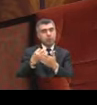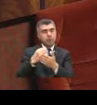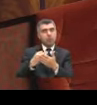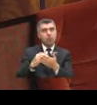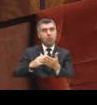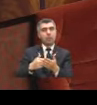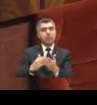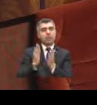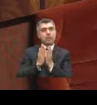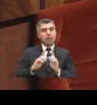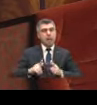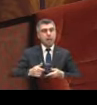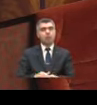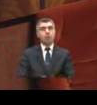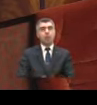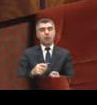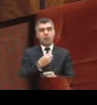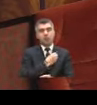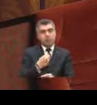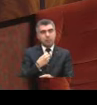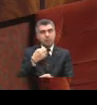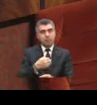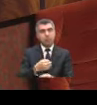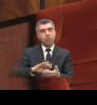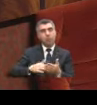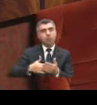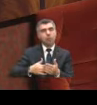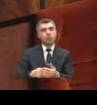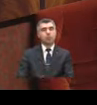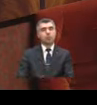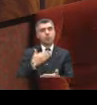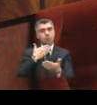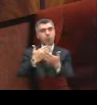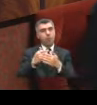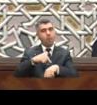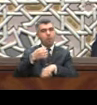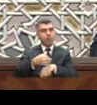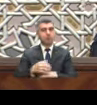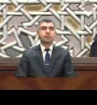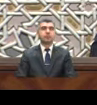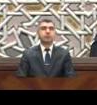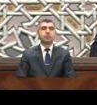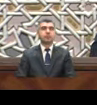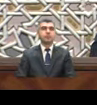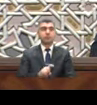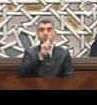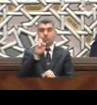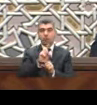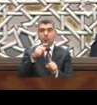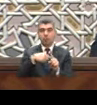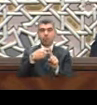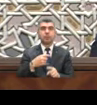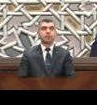في قطاع التعليم وقطاع الصحة وقطاع الوزير. شكرا. تعقيب السيد النائب المحترم.